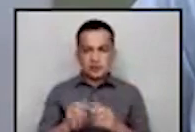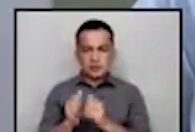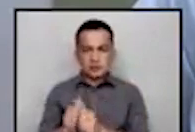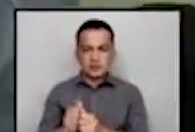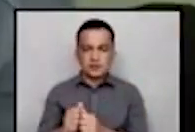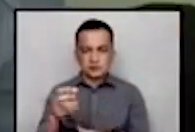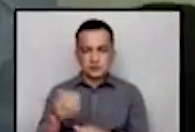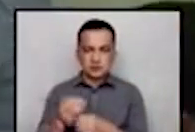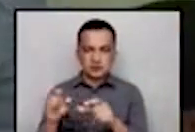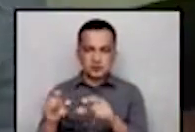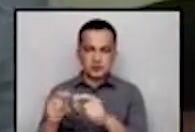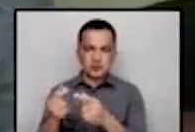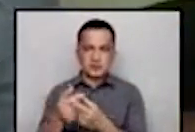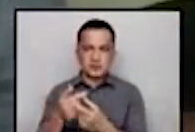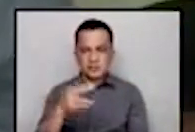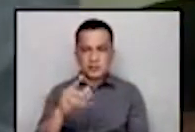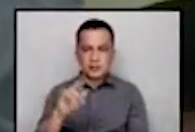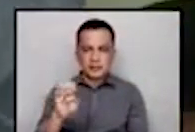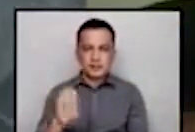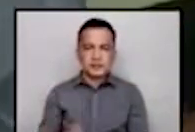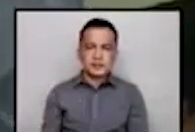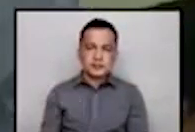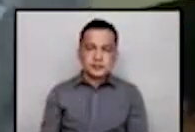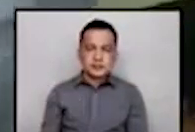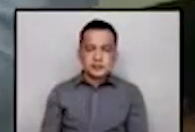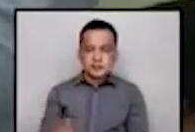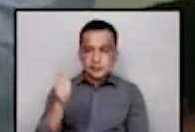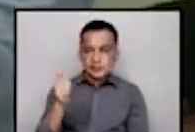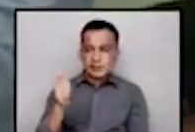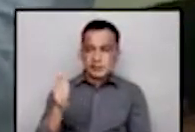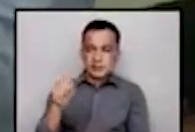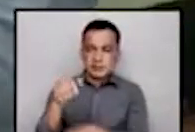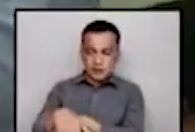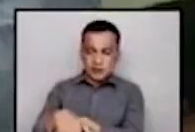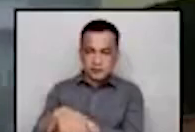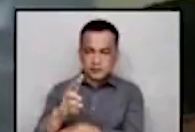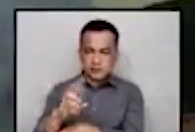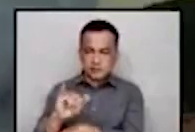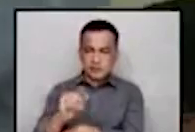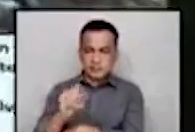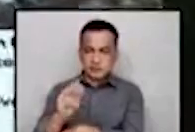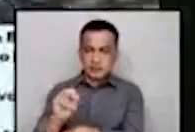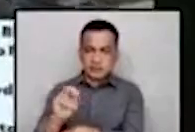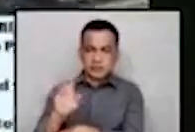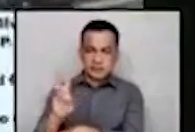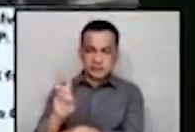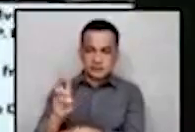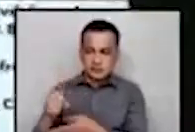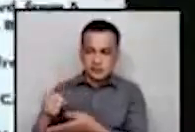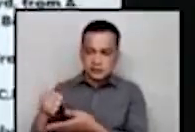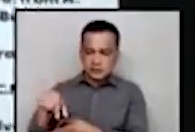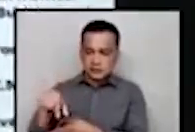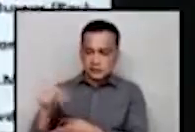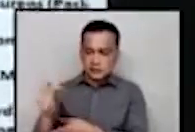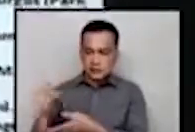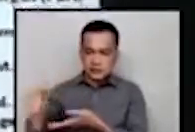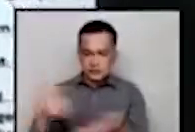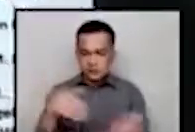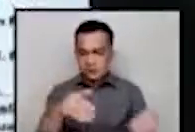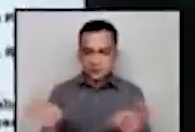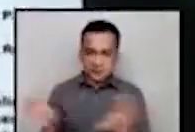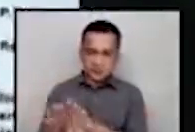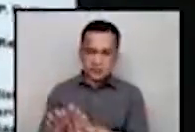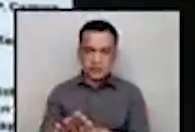Camp Promises. Simula naman 10 PM ng January 6 ay isasara na ang mga kalsada sa bahagi ng Quirino Grandstand. Habang hating gabi naman ng January